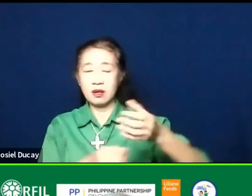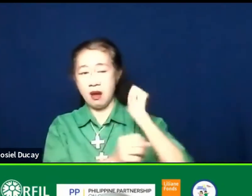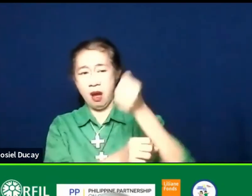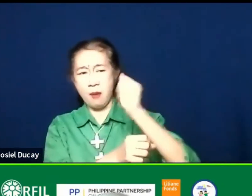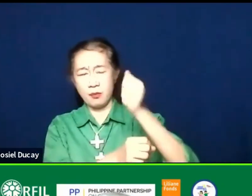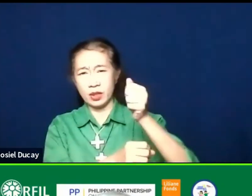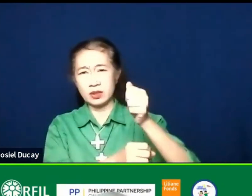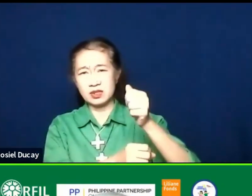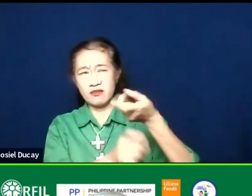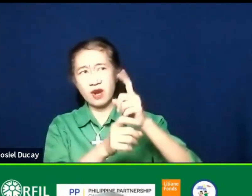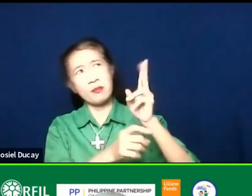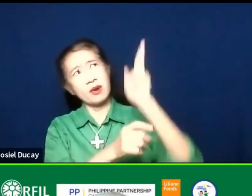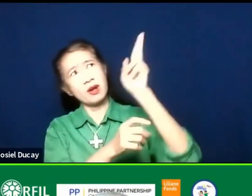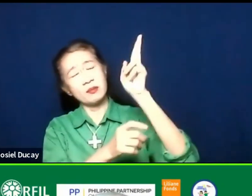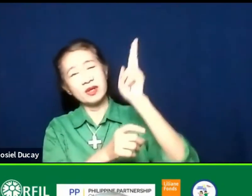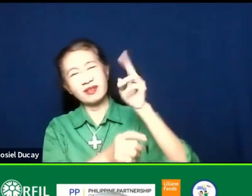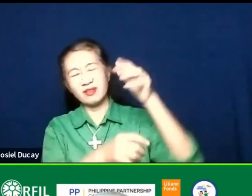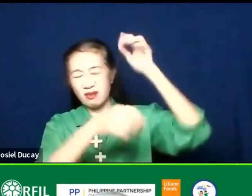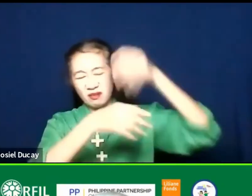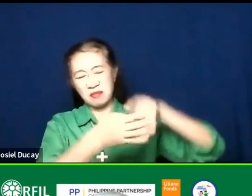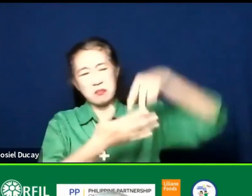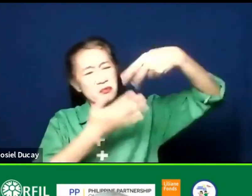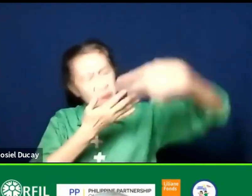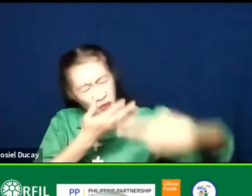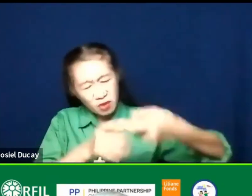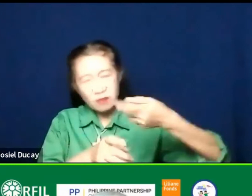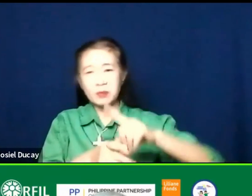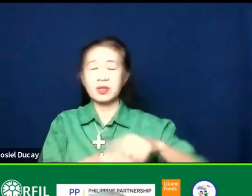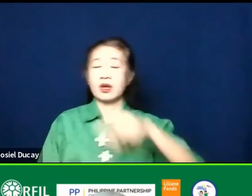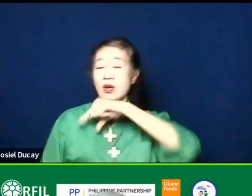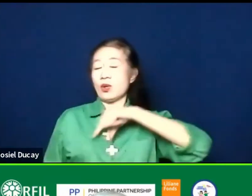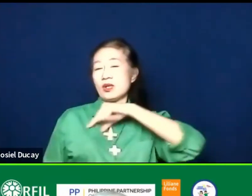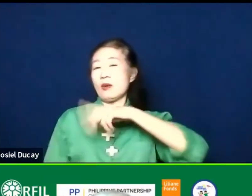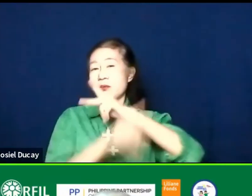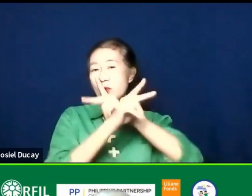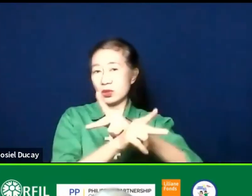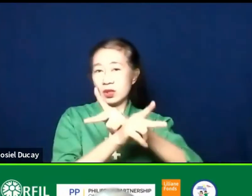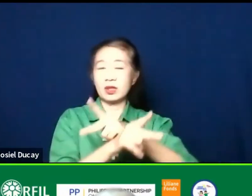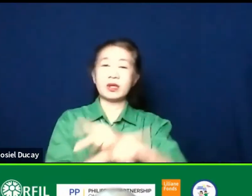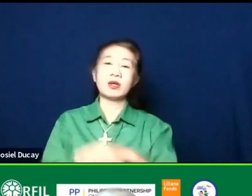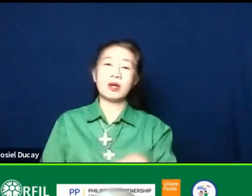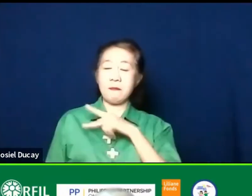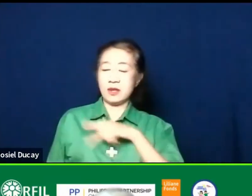ba? So, yun lang yung natin doon. Quality protective personal equipment.